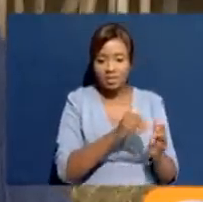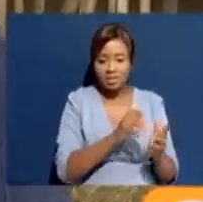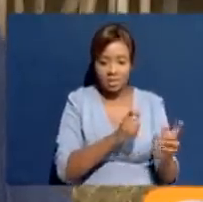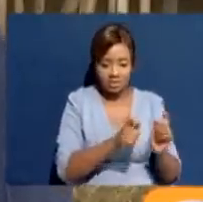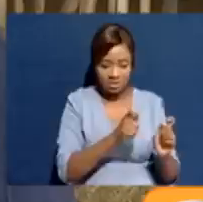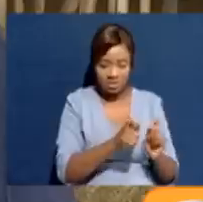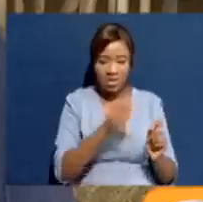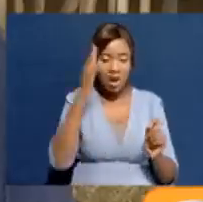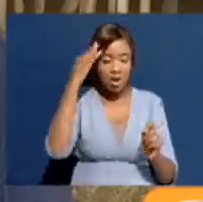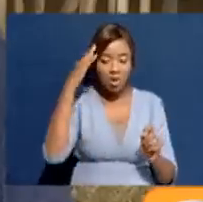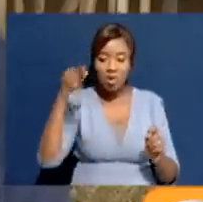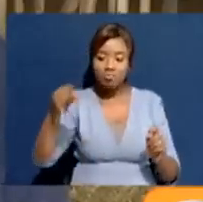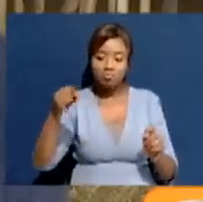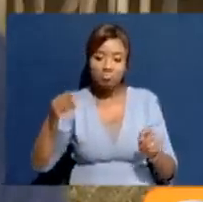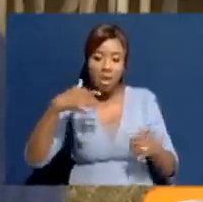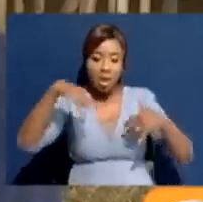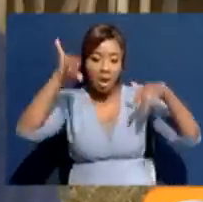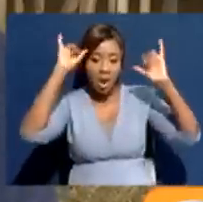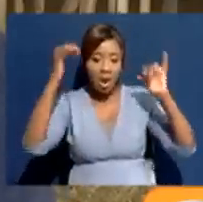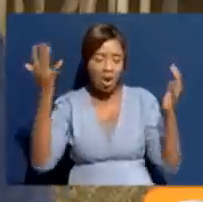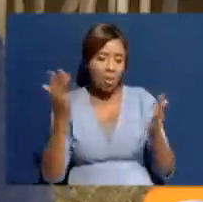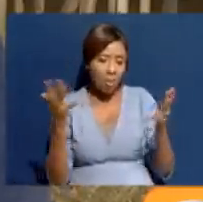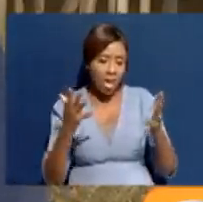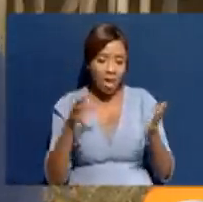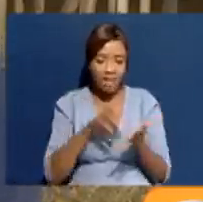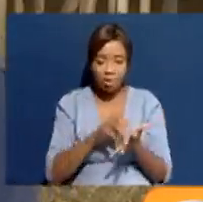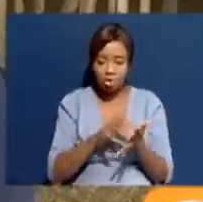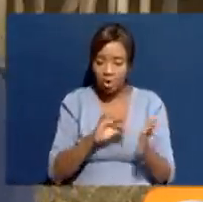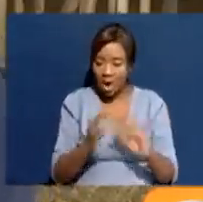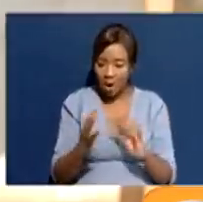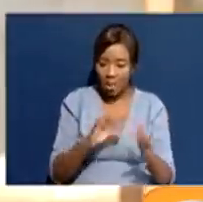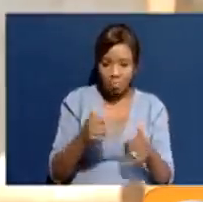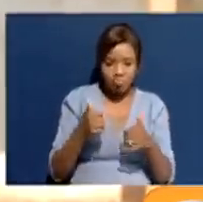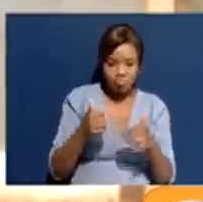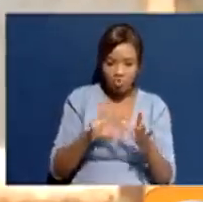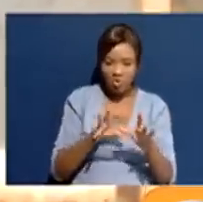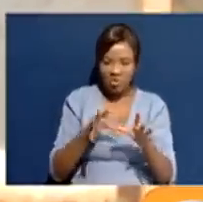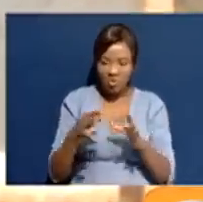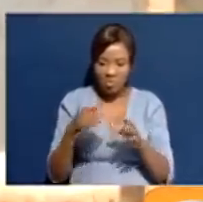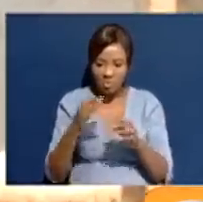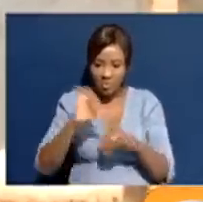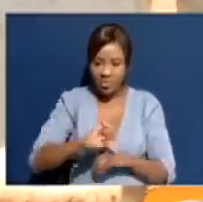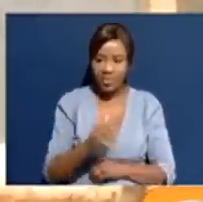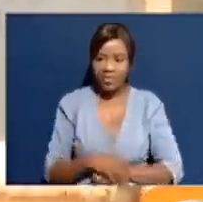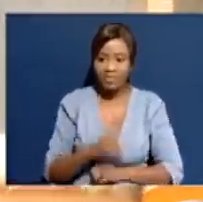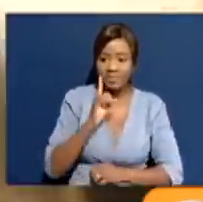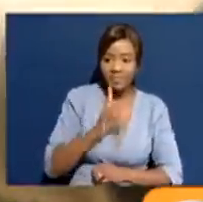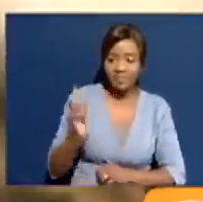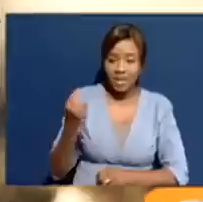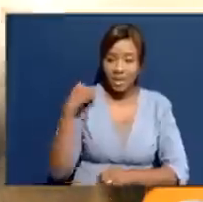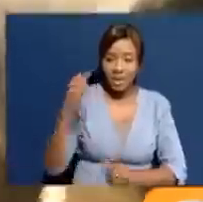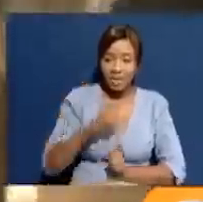the position of the cow if the position are good or bad. Kila ng'ombe hapa ana nambari